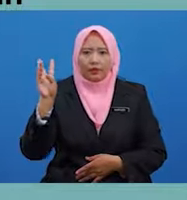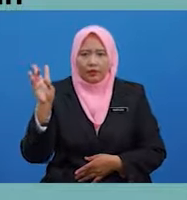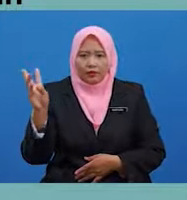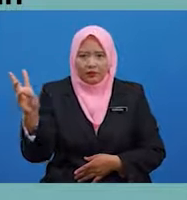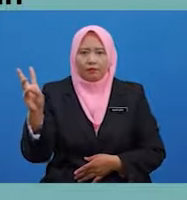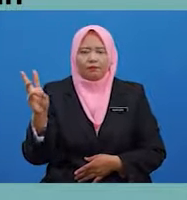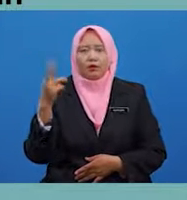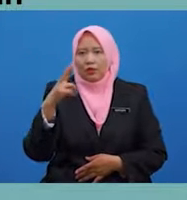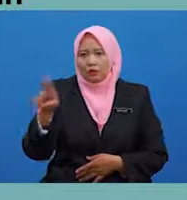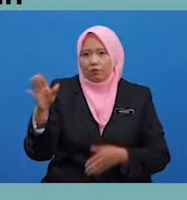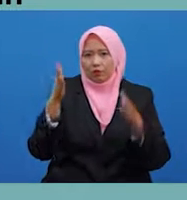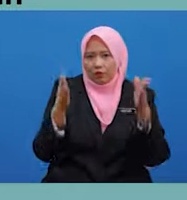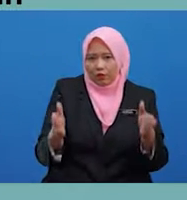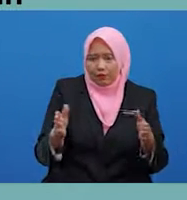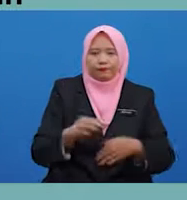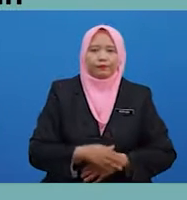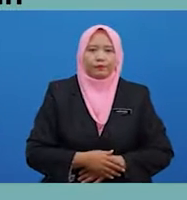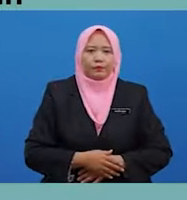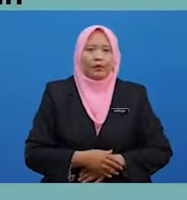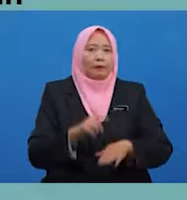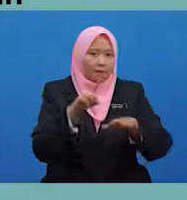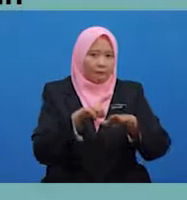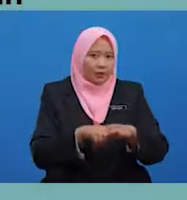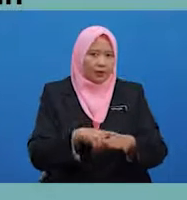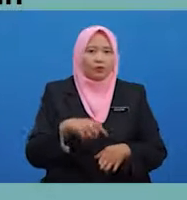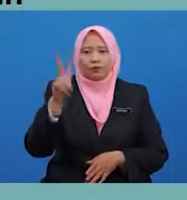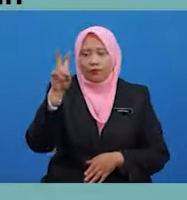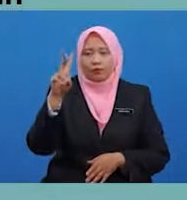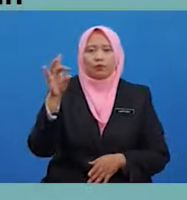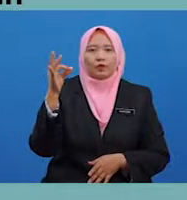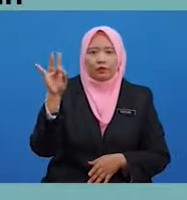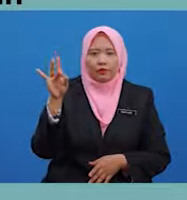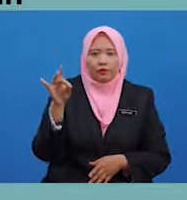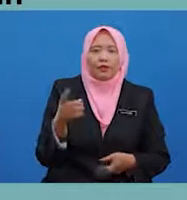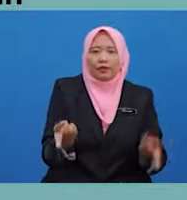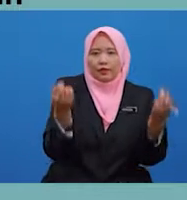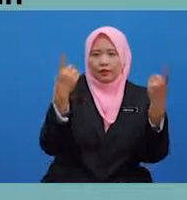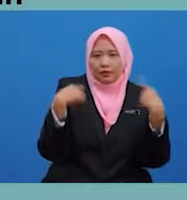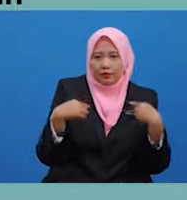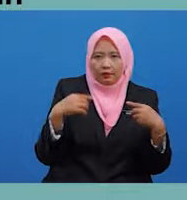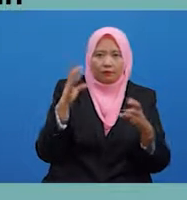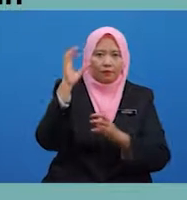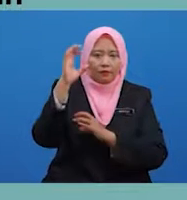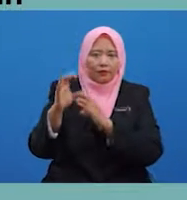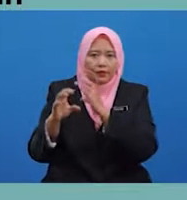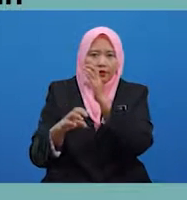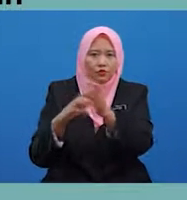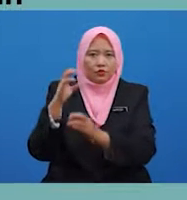kedatangan pelancong yang paling ramai juga dari negara United Kingdom, iaitu seramai